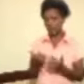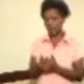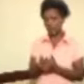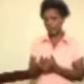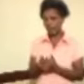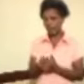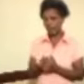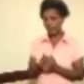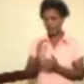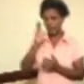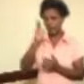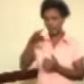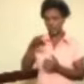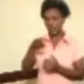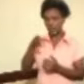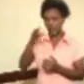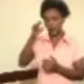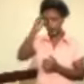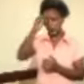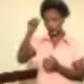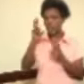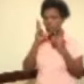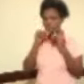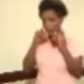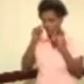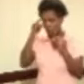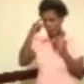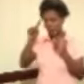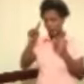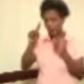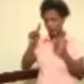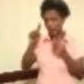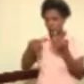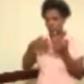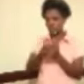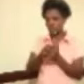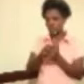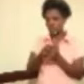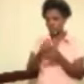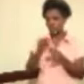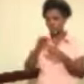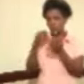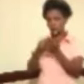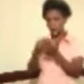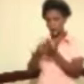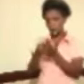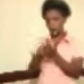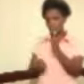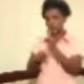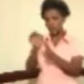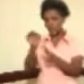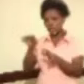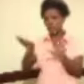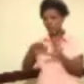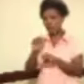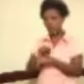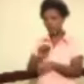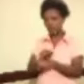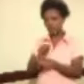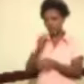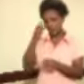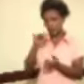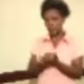En fait, vous parlez d'une bonne gestion des ressources de l'État pour capable de joindre COB pour faire son besoin faire, notamment à partir